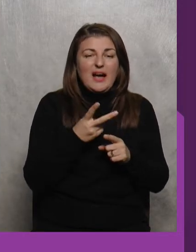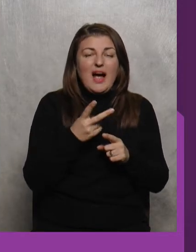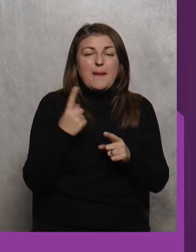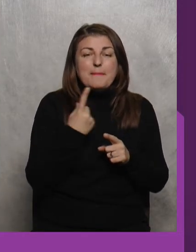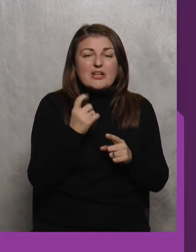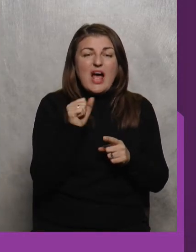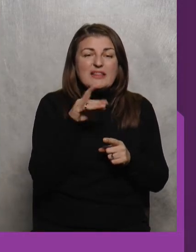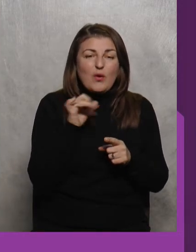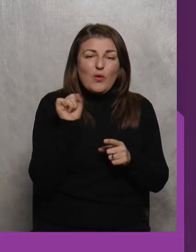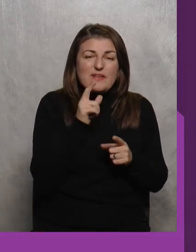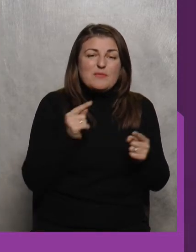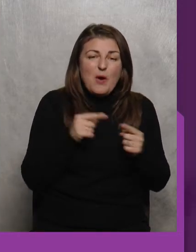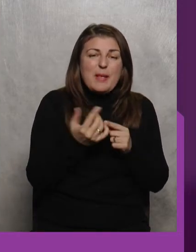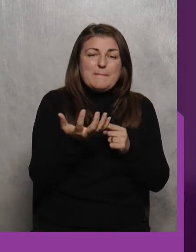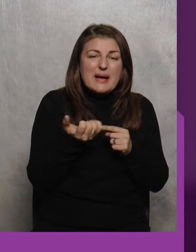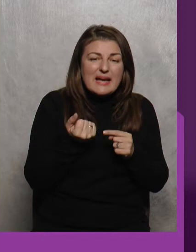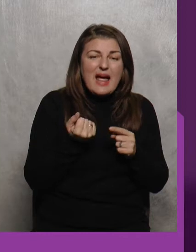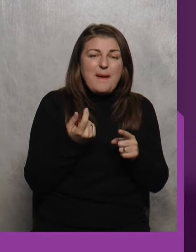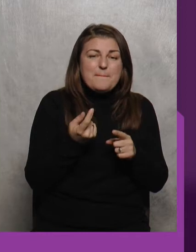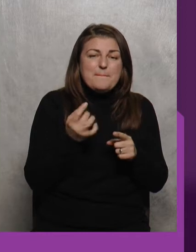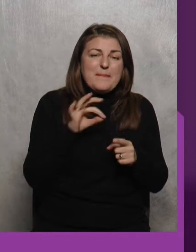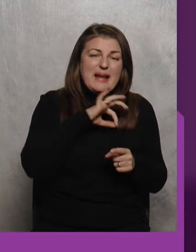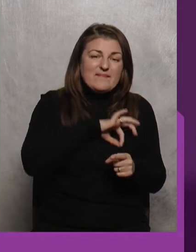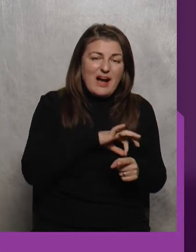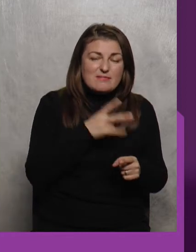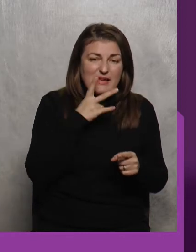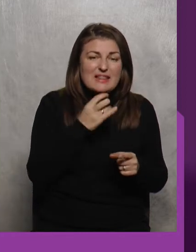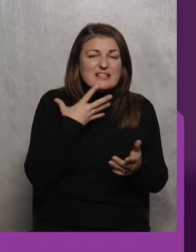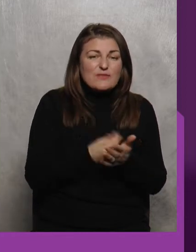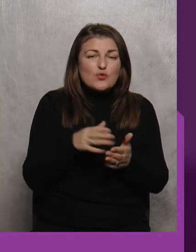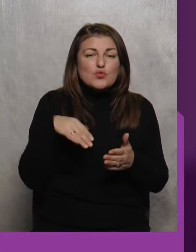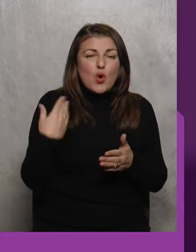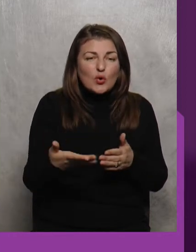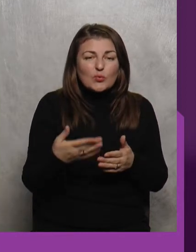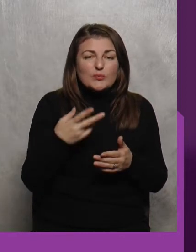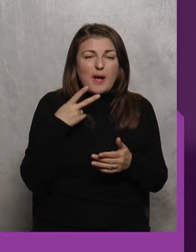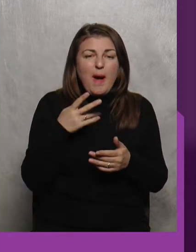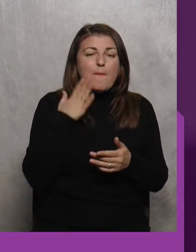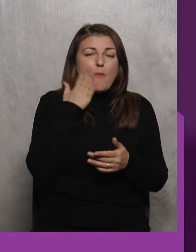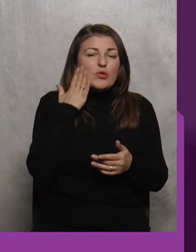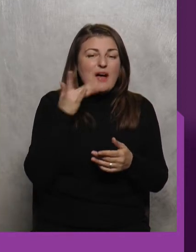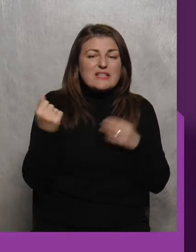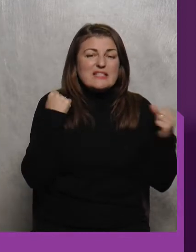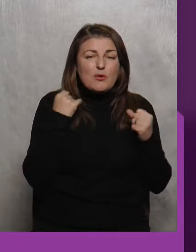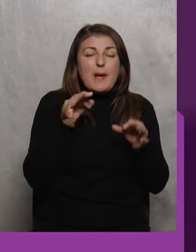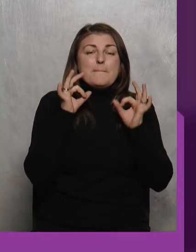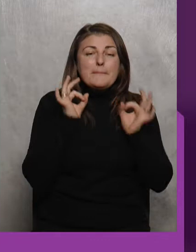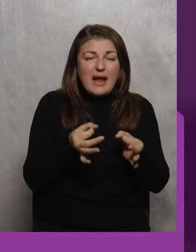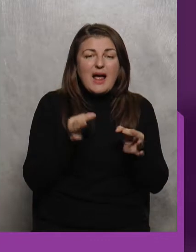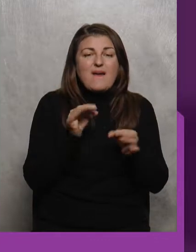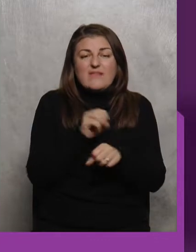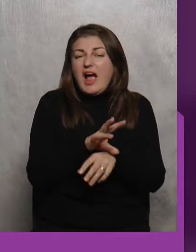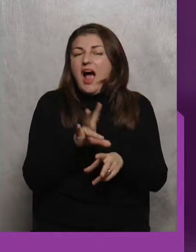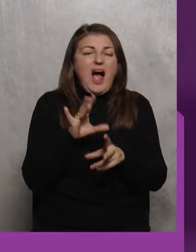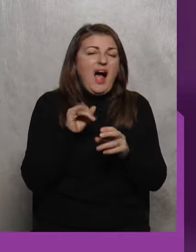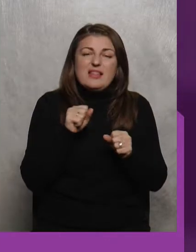першим атакує і, відповідно, бере перевагу на свою сторону. Молдавський спортсмен правильно фіксує,